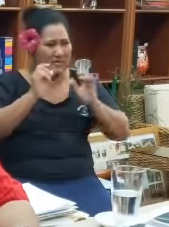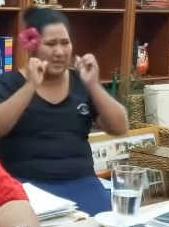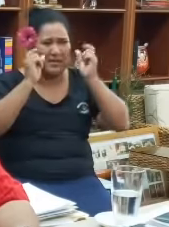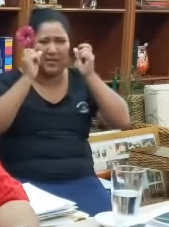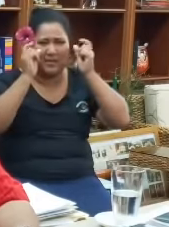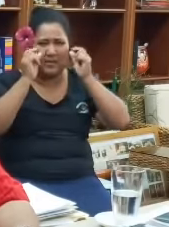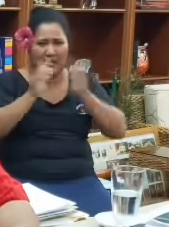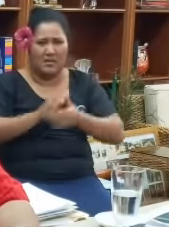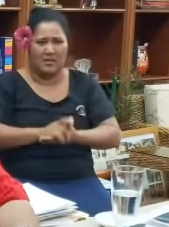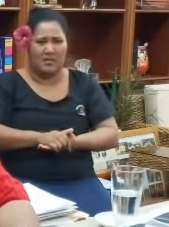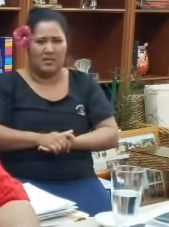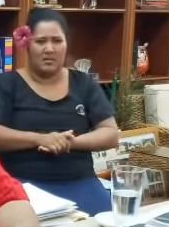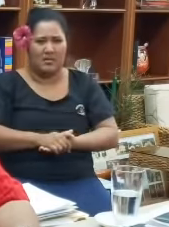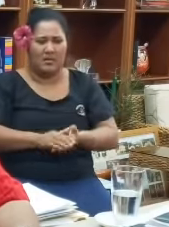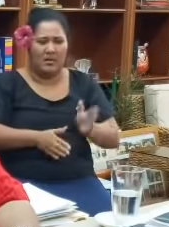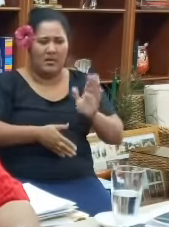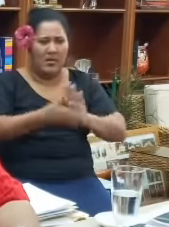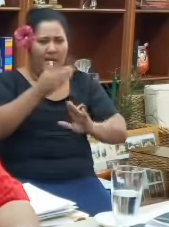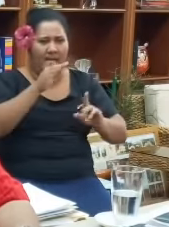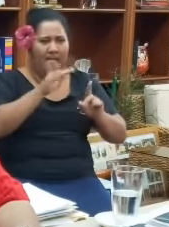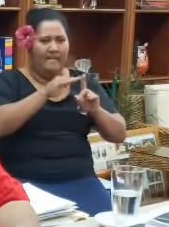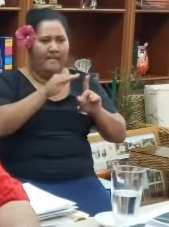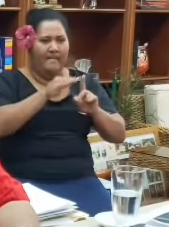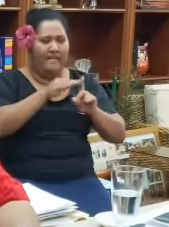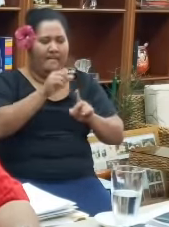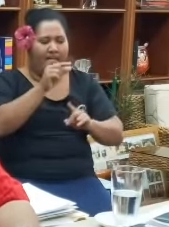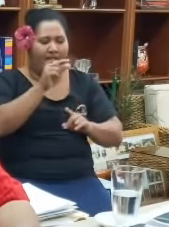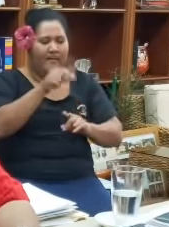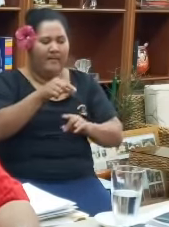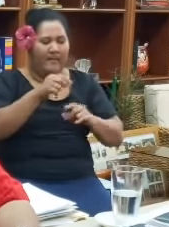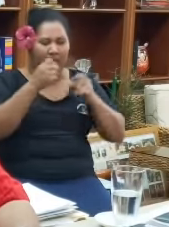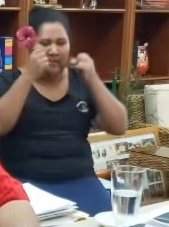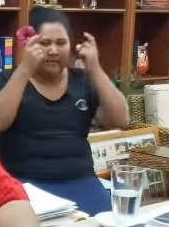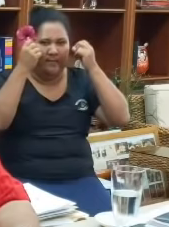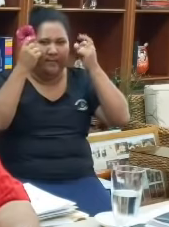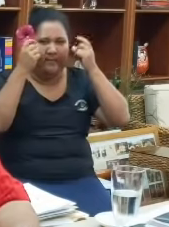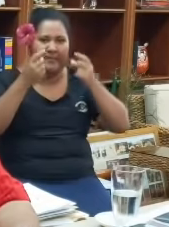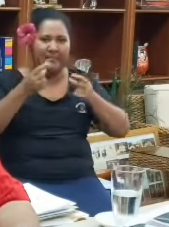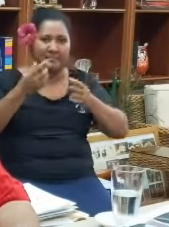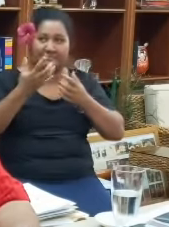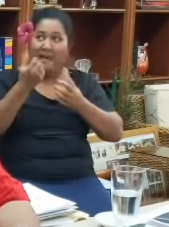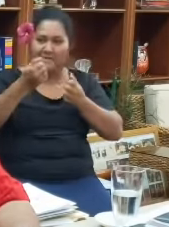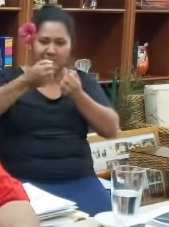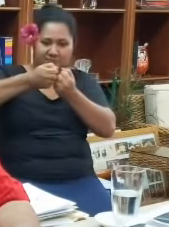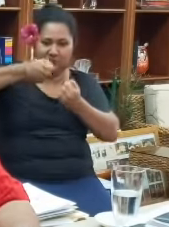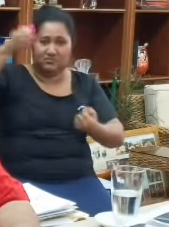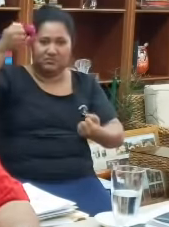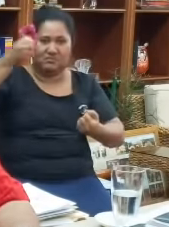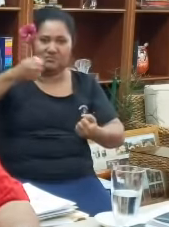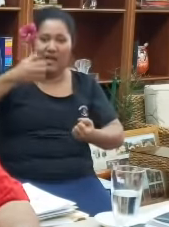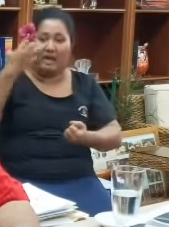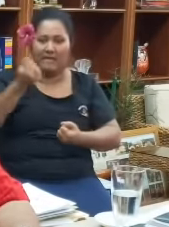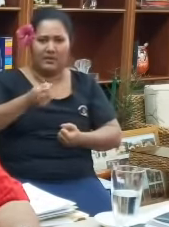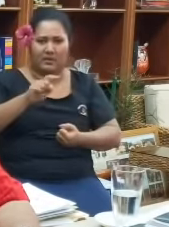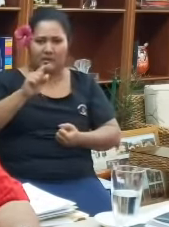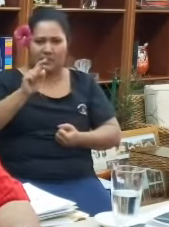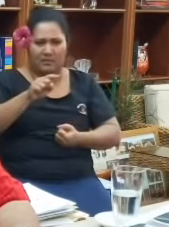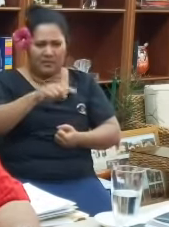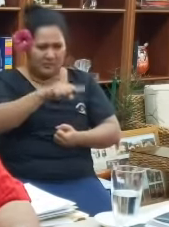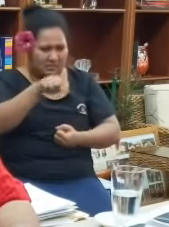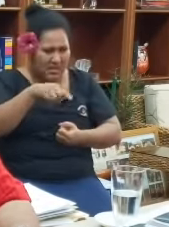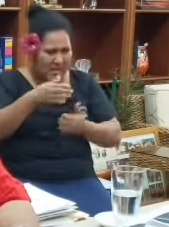e e ka wa nga utra ta mar malamba ale tanga ta ba lu fa ilo pa ai wa kule o le fa ilo